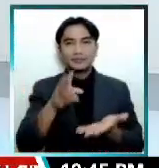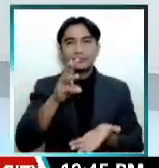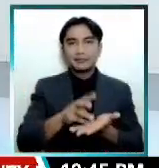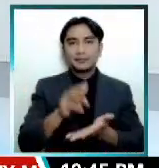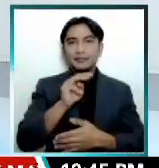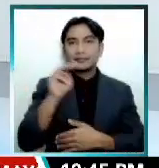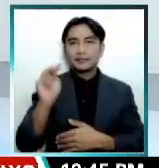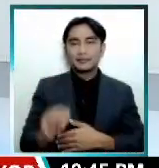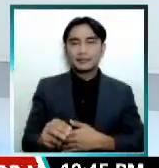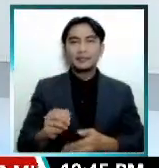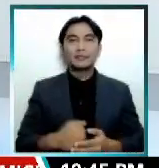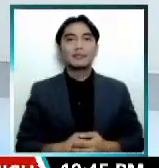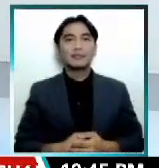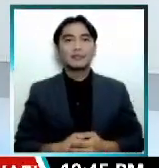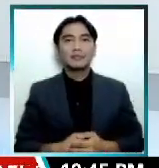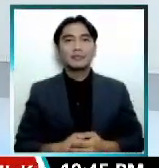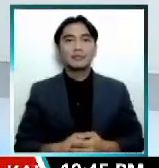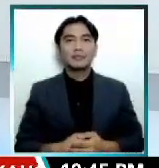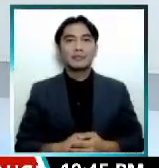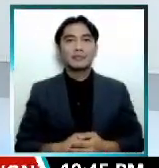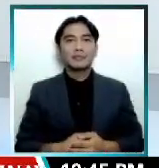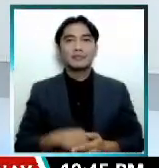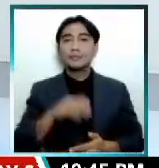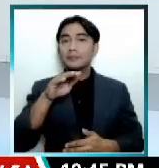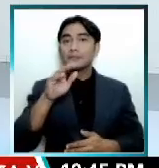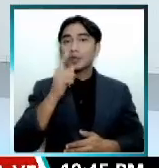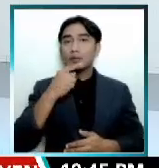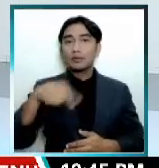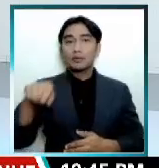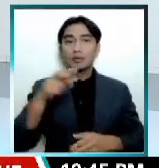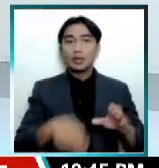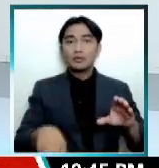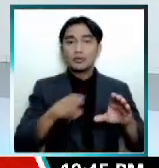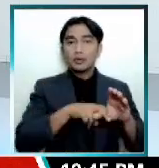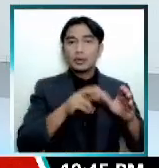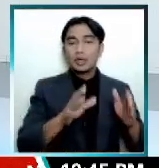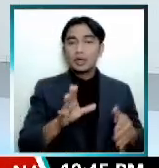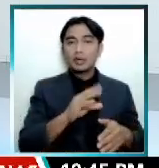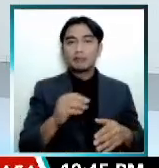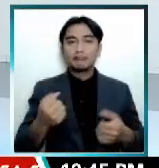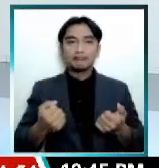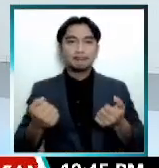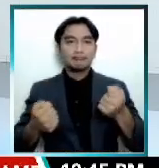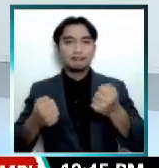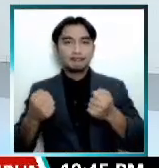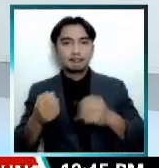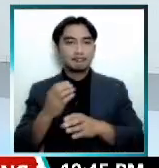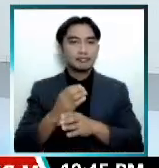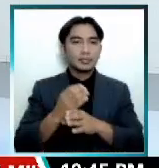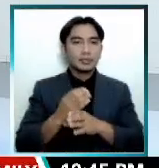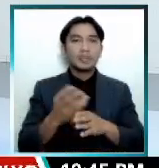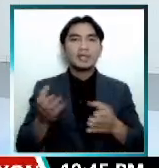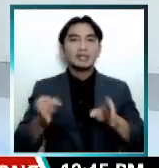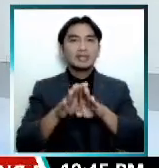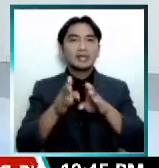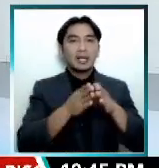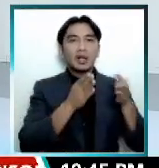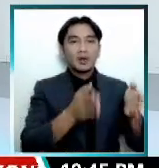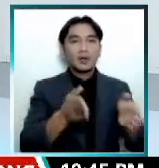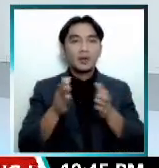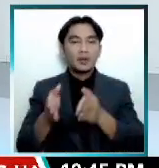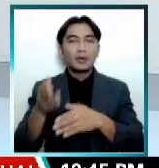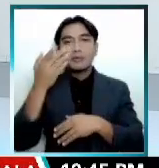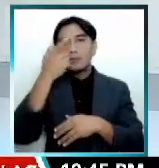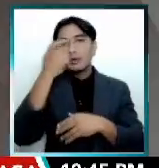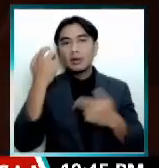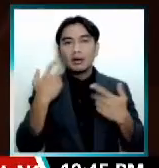Abiso po sa mga commuter at motorista. Ilang kalsada ang isasara ng MMDA para bigyang daan ang road repairs ng